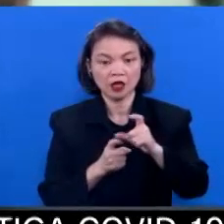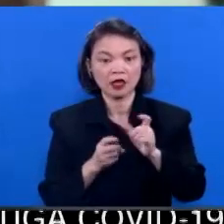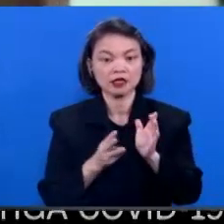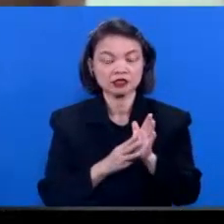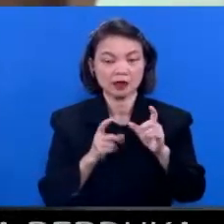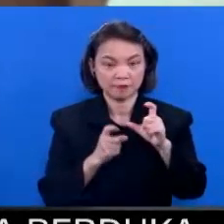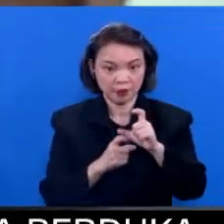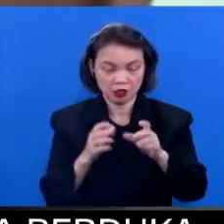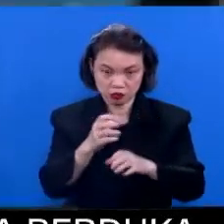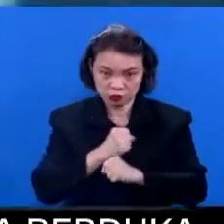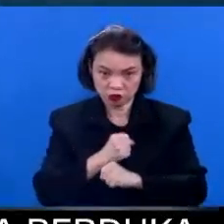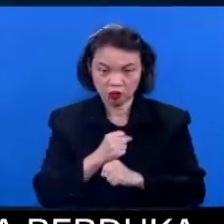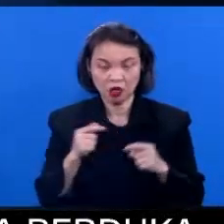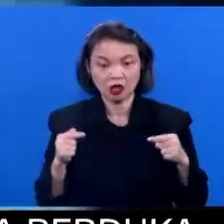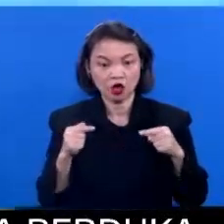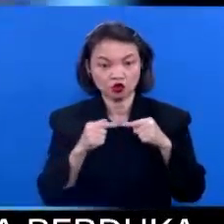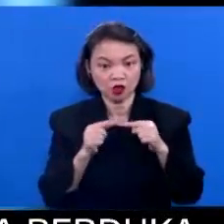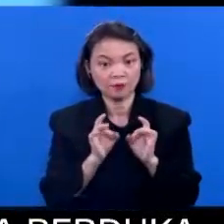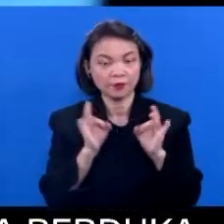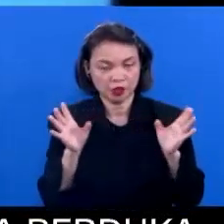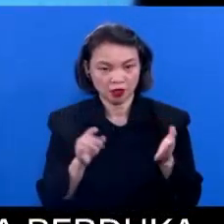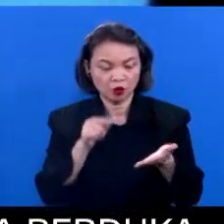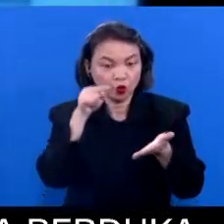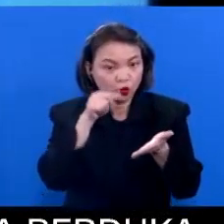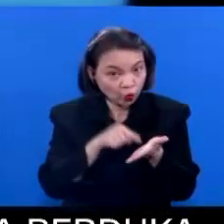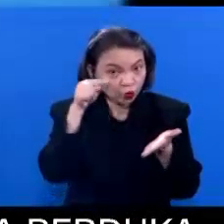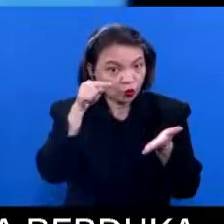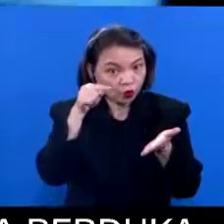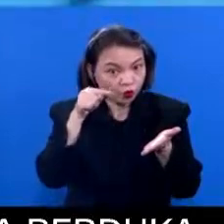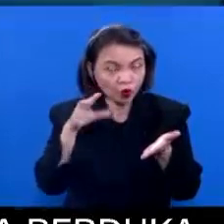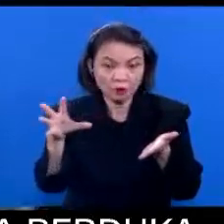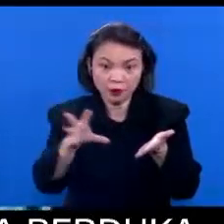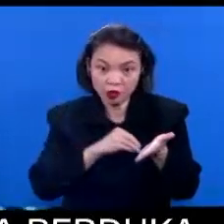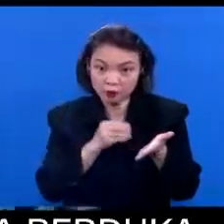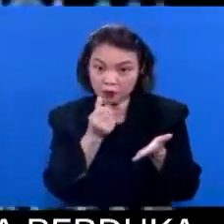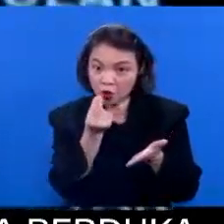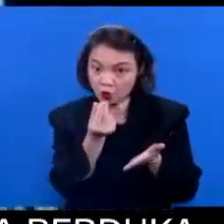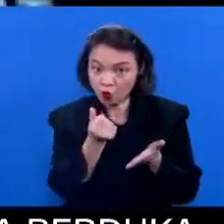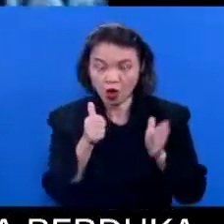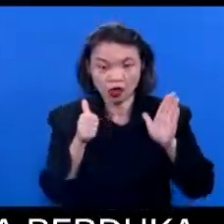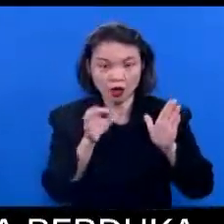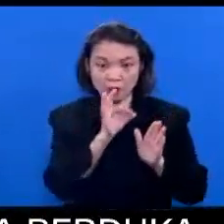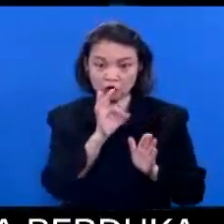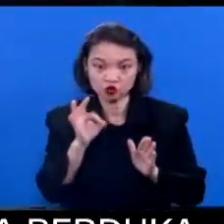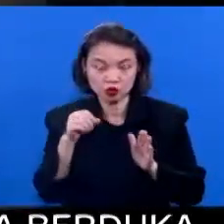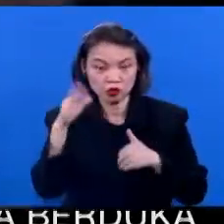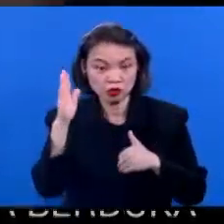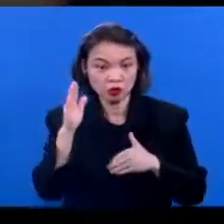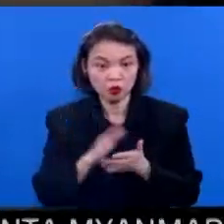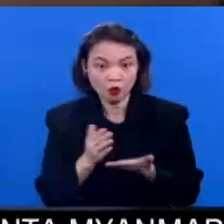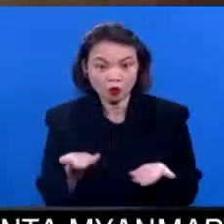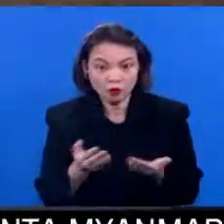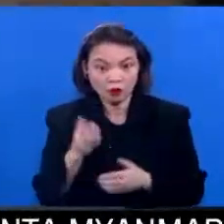atau link dari aplikasi yang berbeda. TM pun mengklik tautan tersebut dan menerima dana sebesar Rp600.000 secara tiba-tiba di